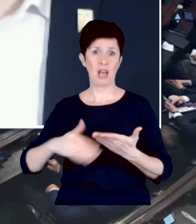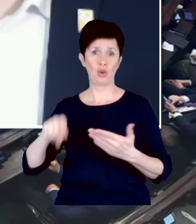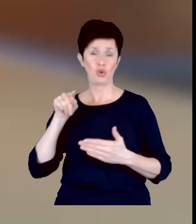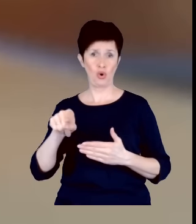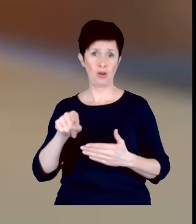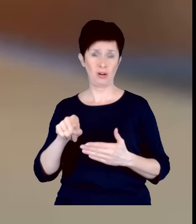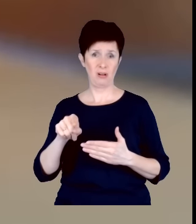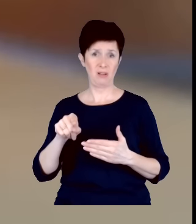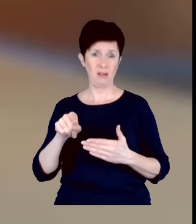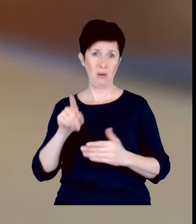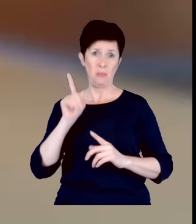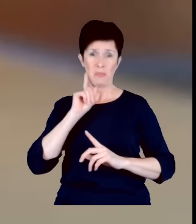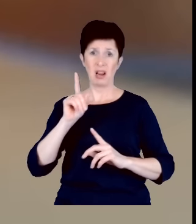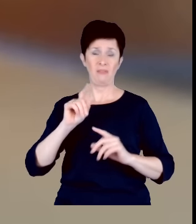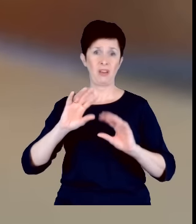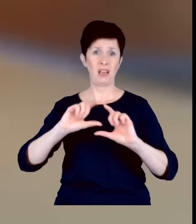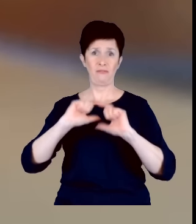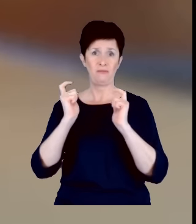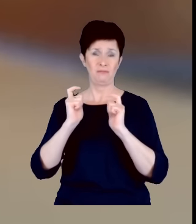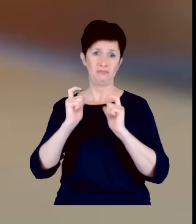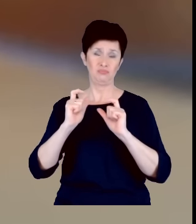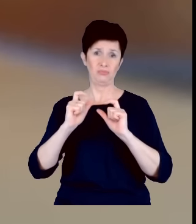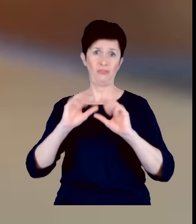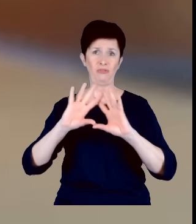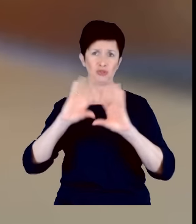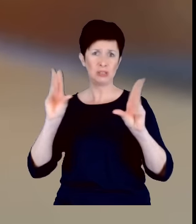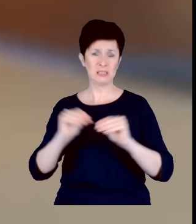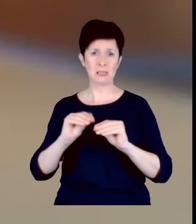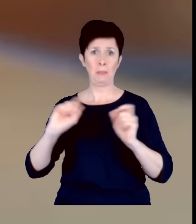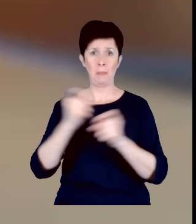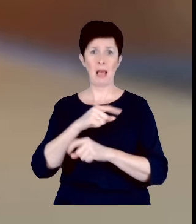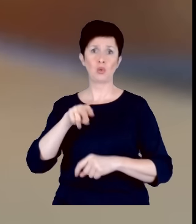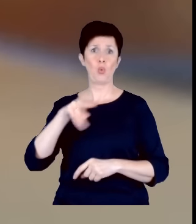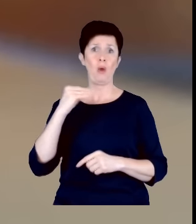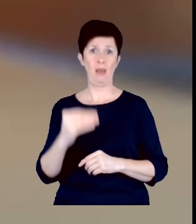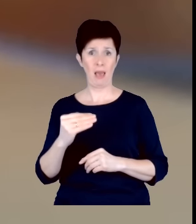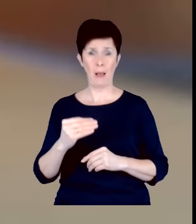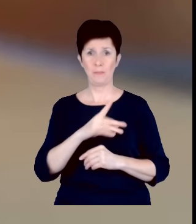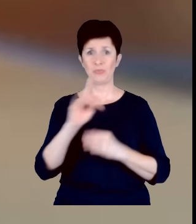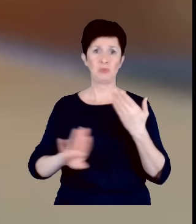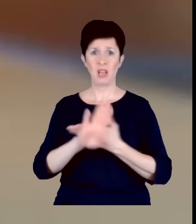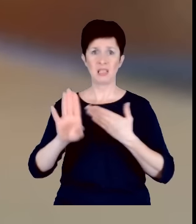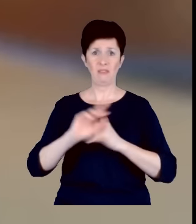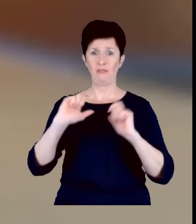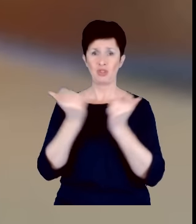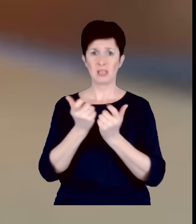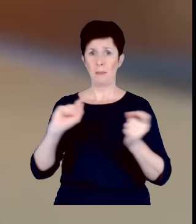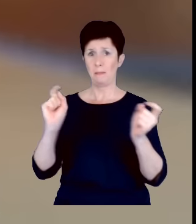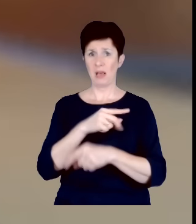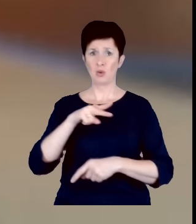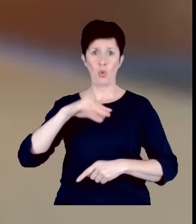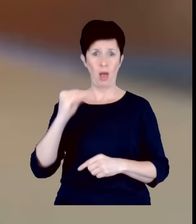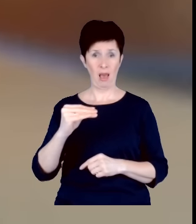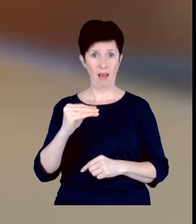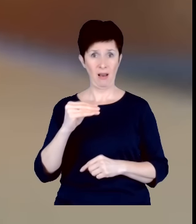de facto ze wszystkich państw Unii Europejskiej. Byli przedstawiciele wszystkich państw Unii Europejskiej. To jest element, o którym się